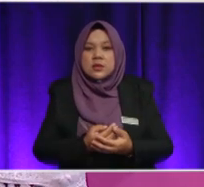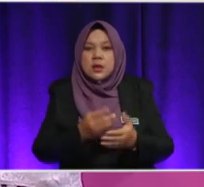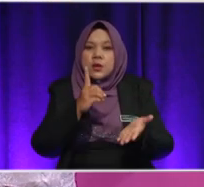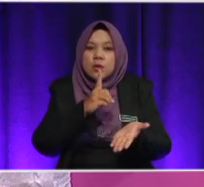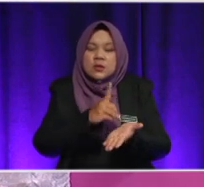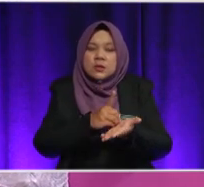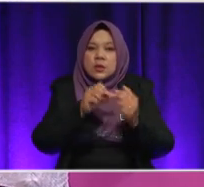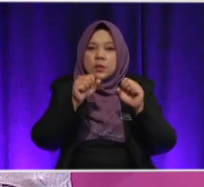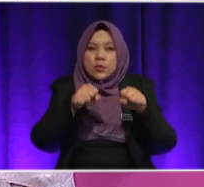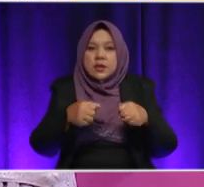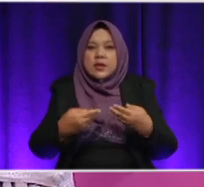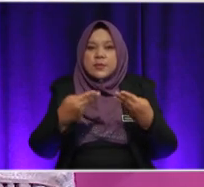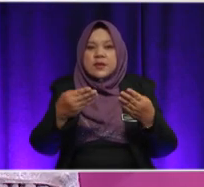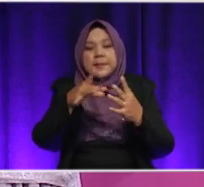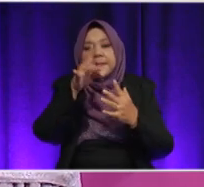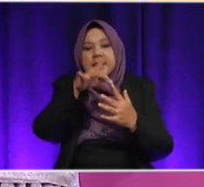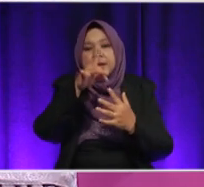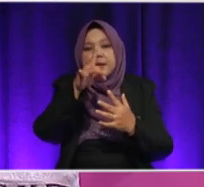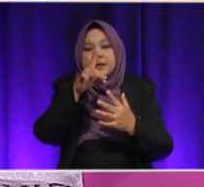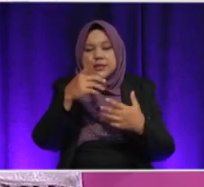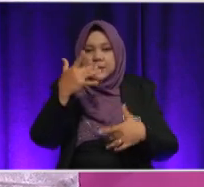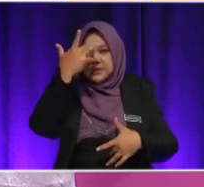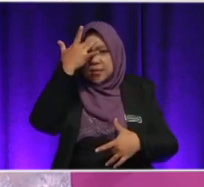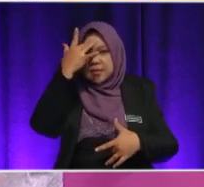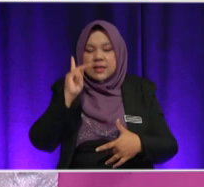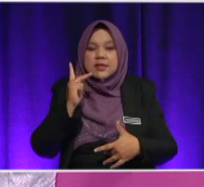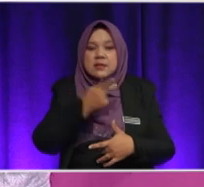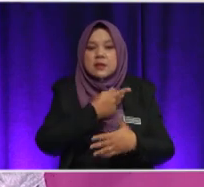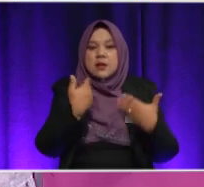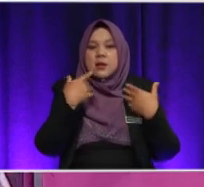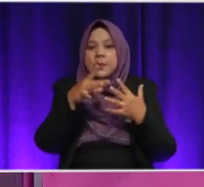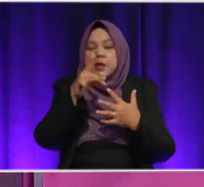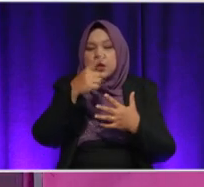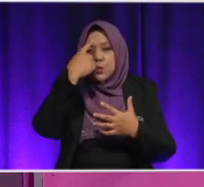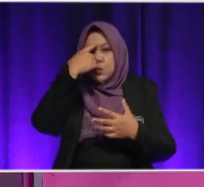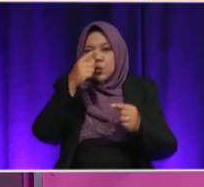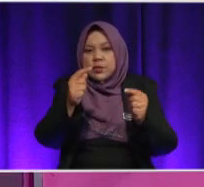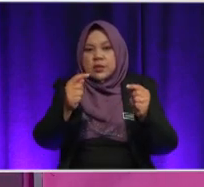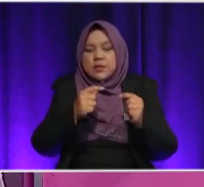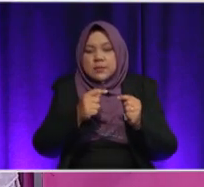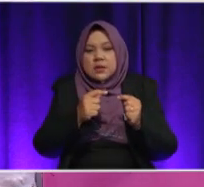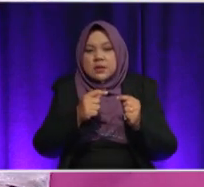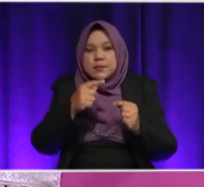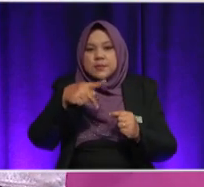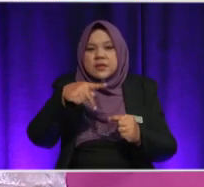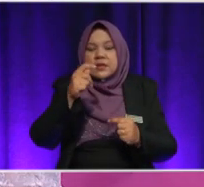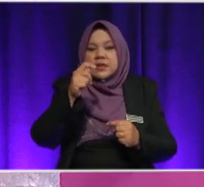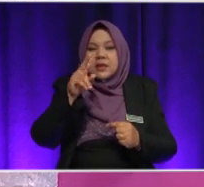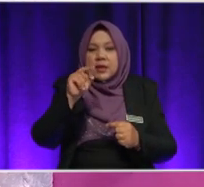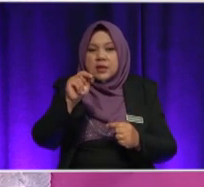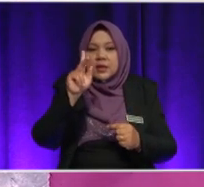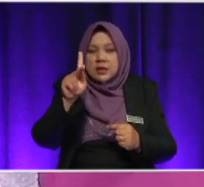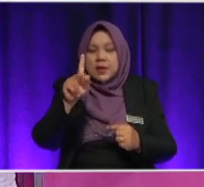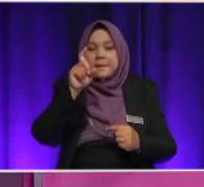boleh memberi kita pilihan kita sakit kita ada pilihan untuk menerima rawatan PT yang kita tapi mesti mendapat